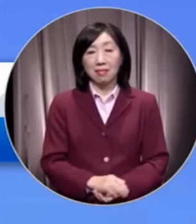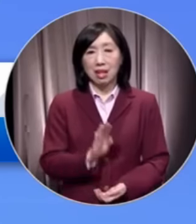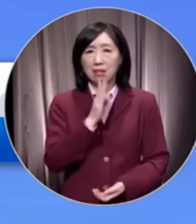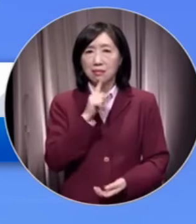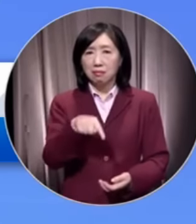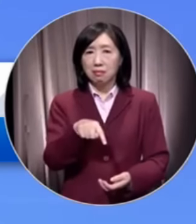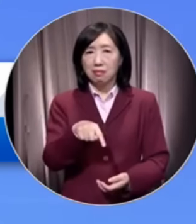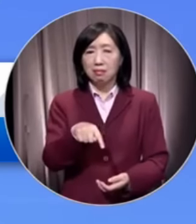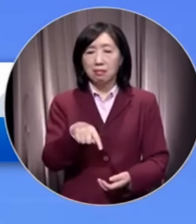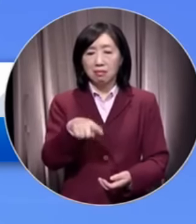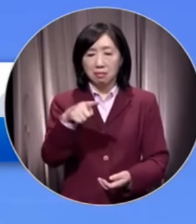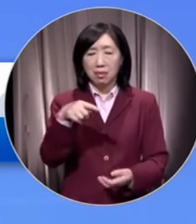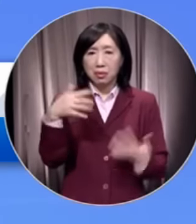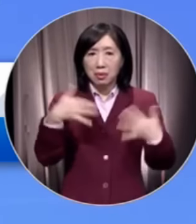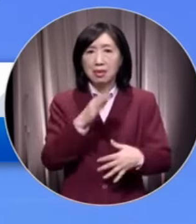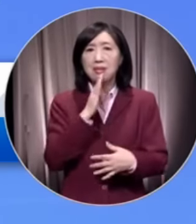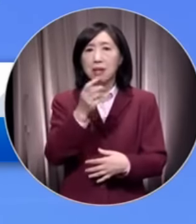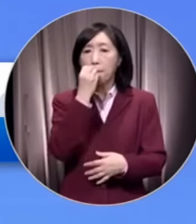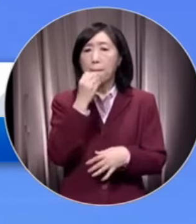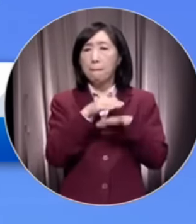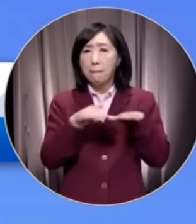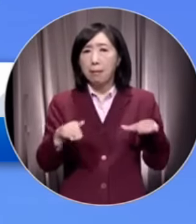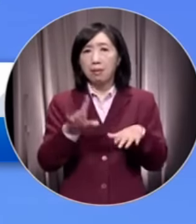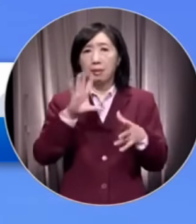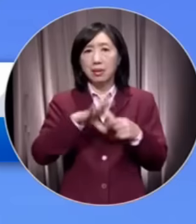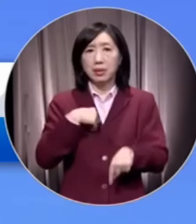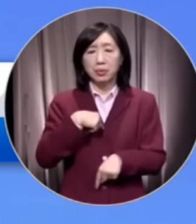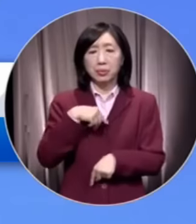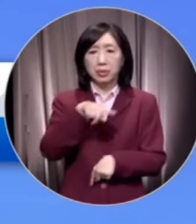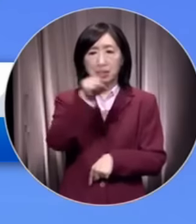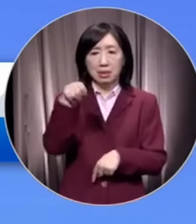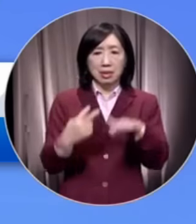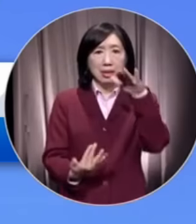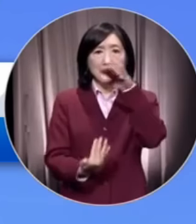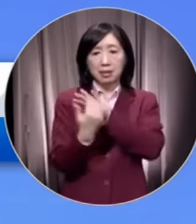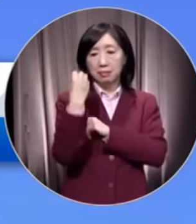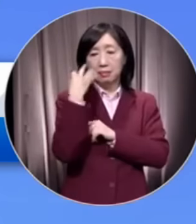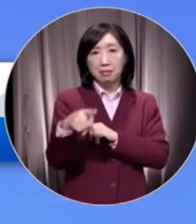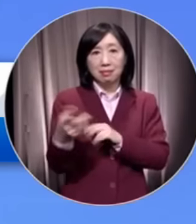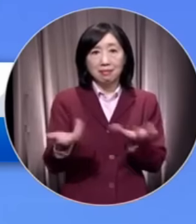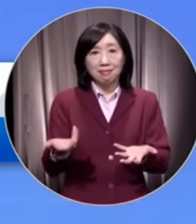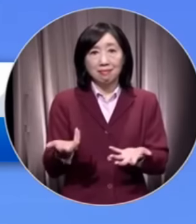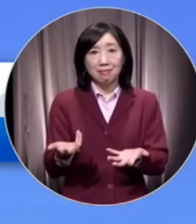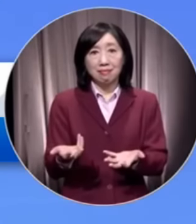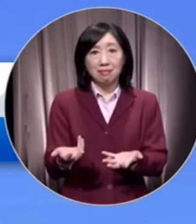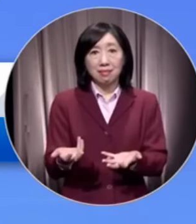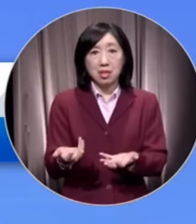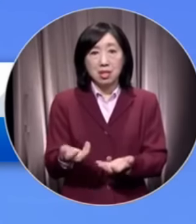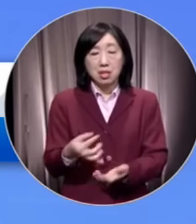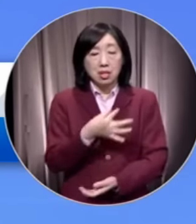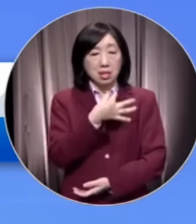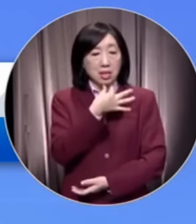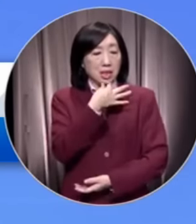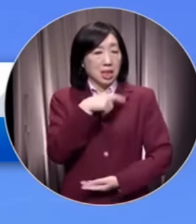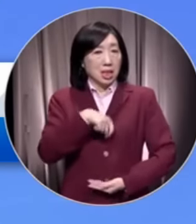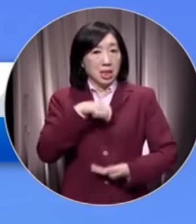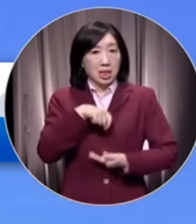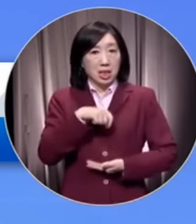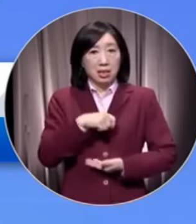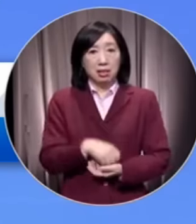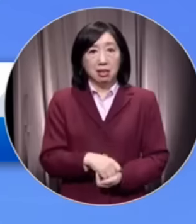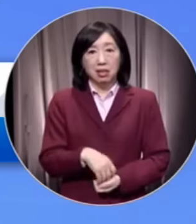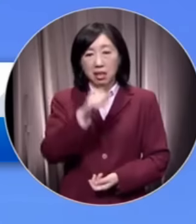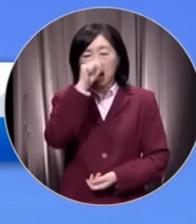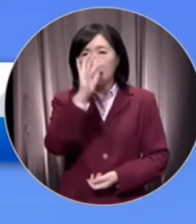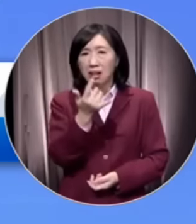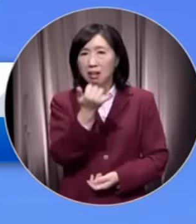关键在食安，台湾看到顶新的这些食安的问题产生很大的忧虑。我们这些好的